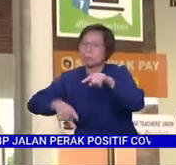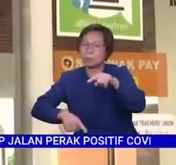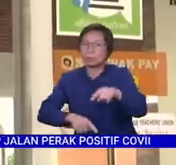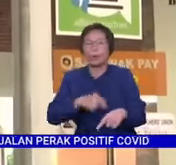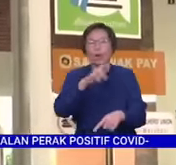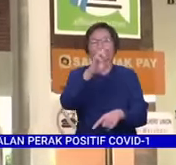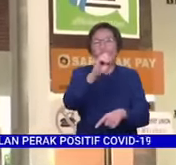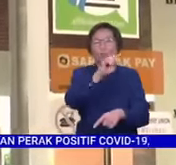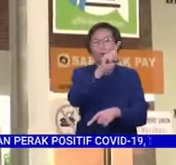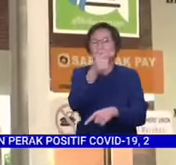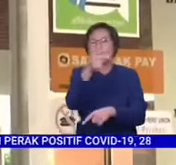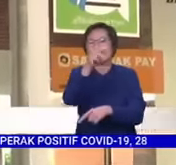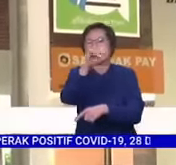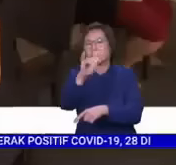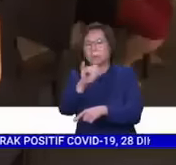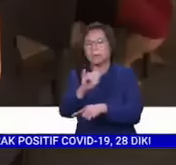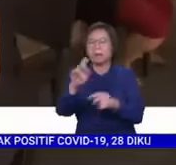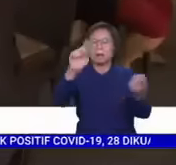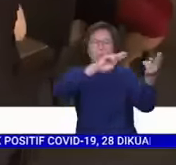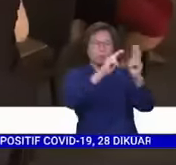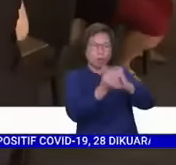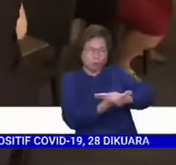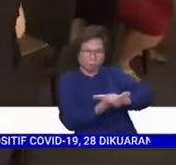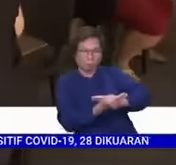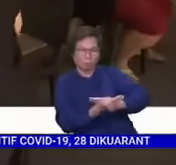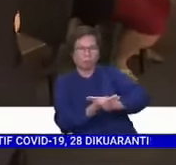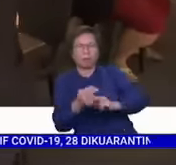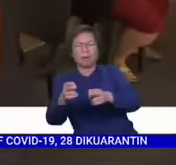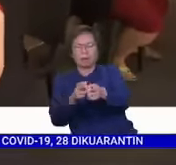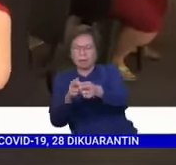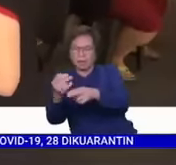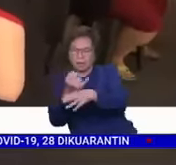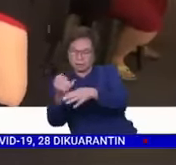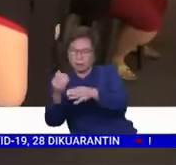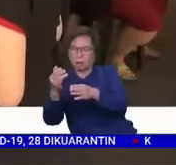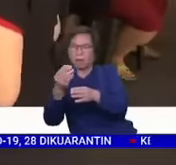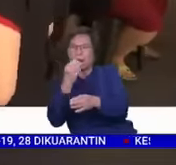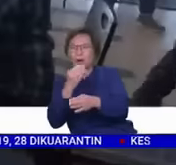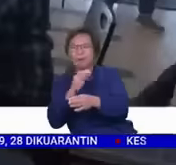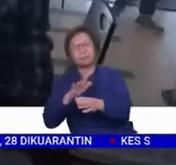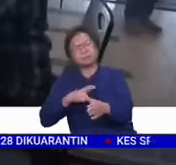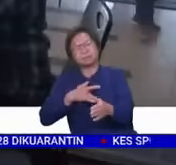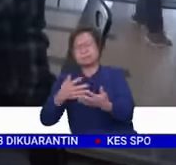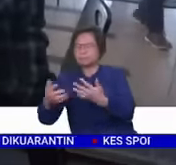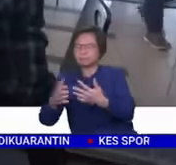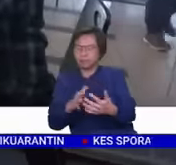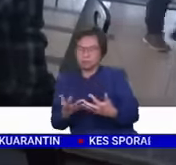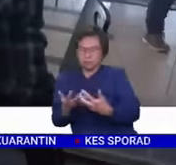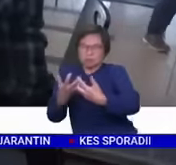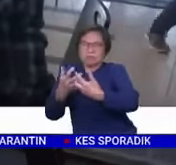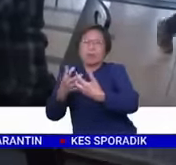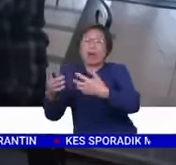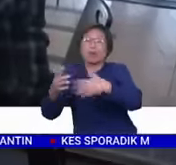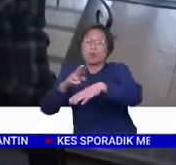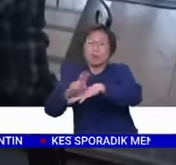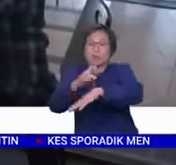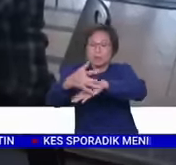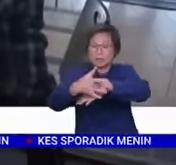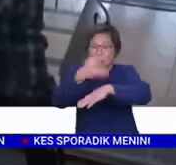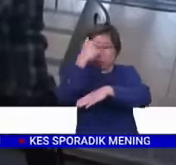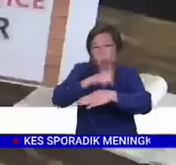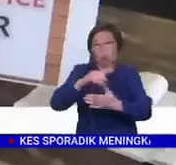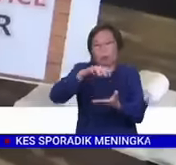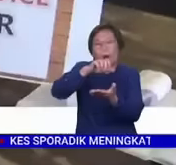froza my Malik menjelaskan wanita juga melibatkan industri makanan yang ulama adaptasi teknologi pesanan terus ke rumah